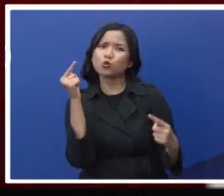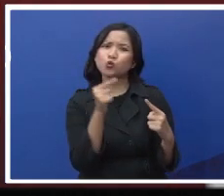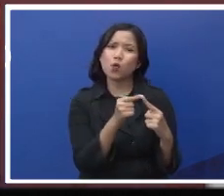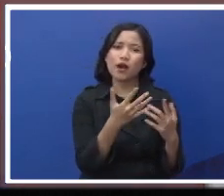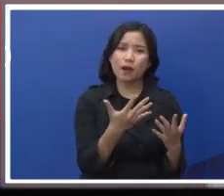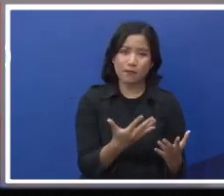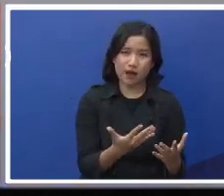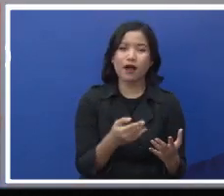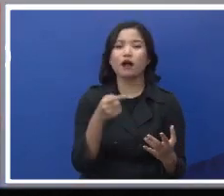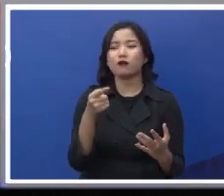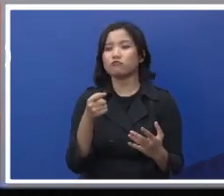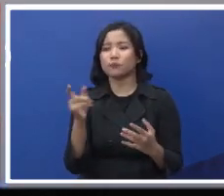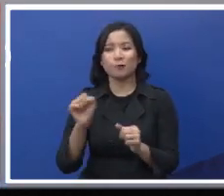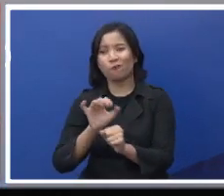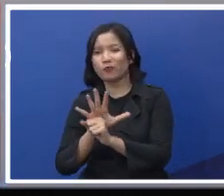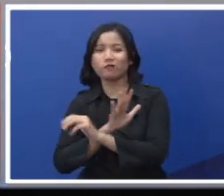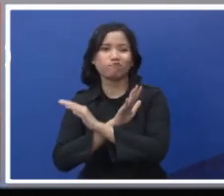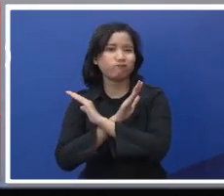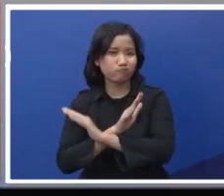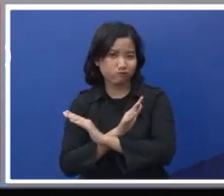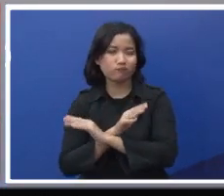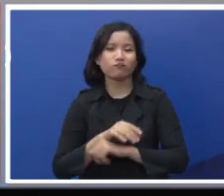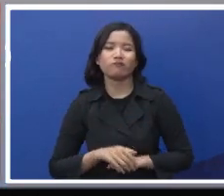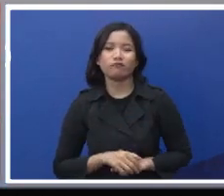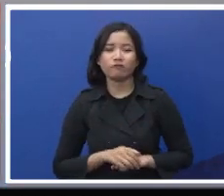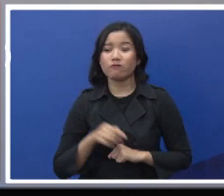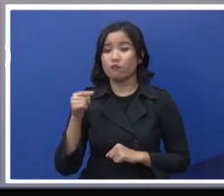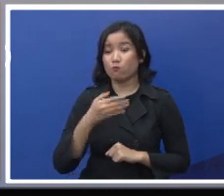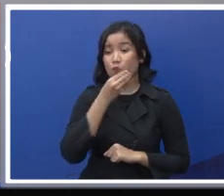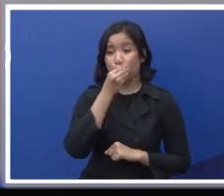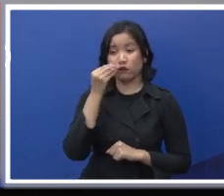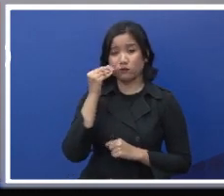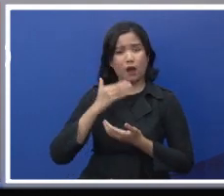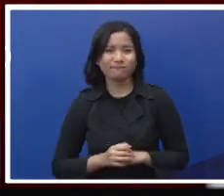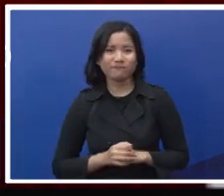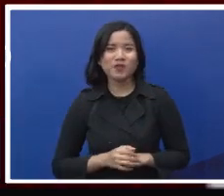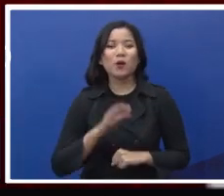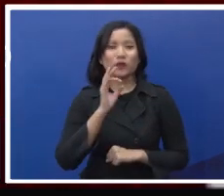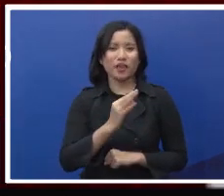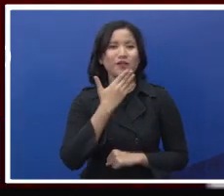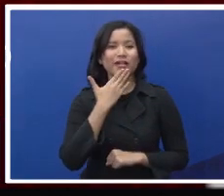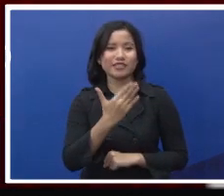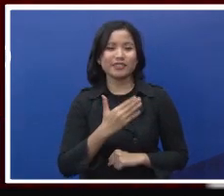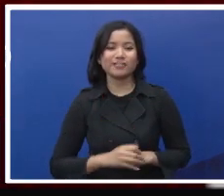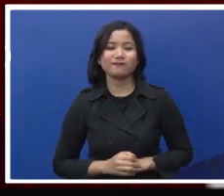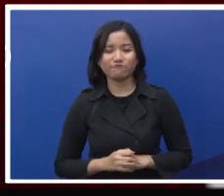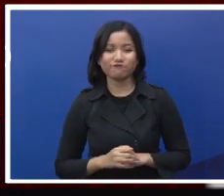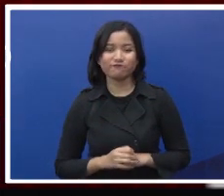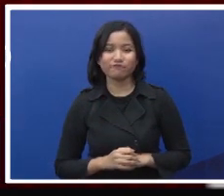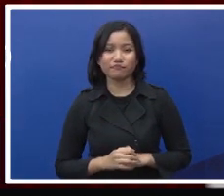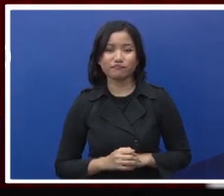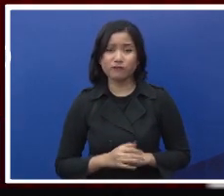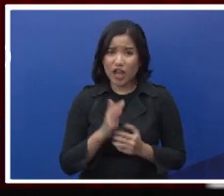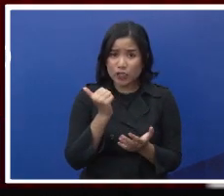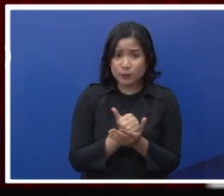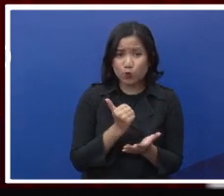kegiatan vaksinasi COVID-19 itu tidak membatalkan puasa. Sebetulnya kan begini ya,